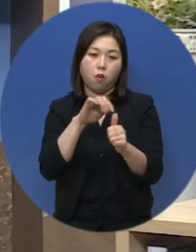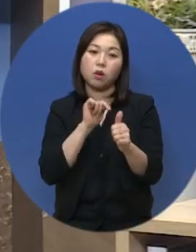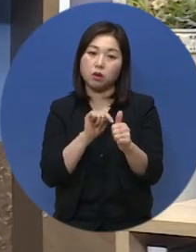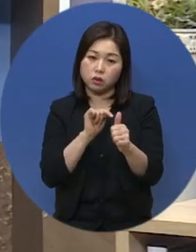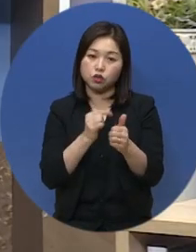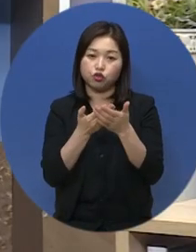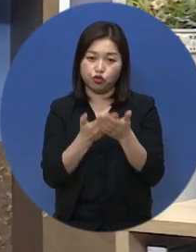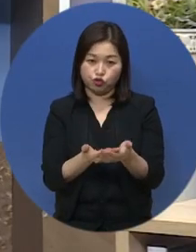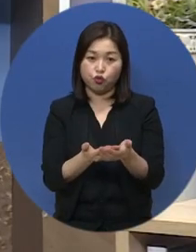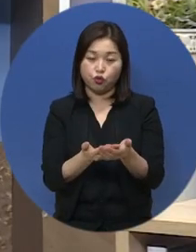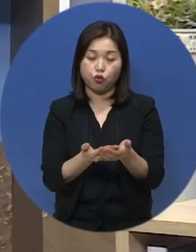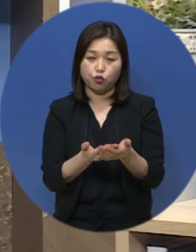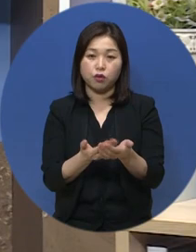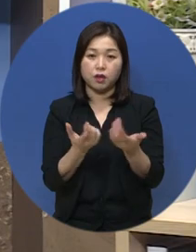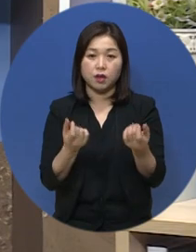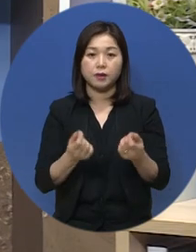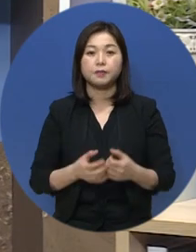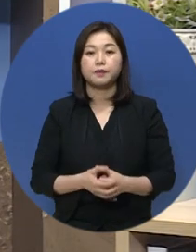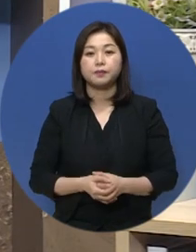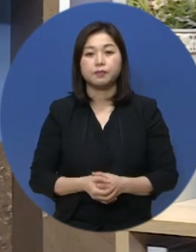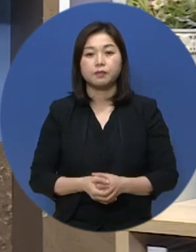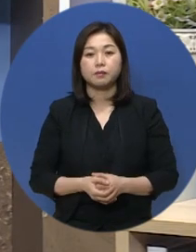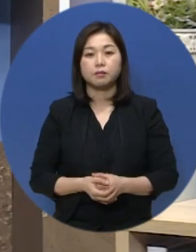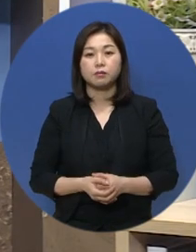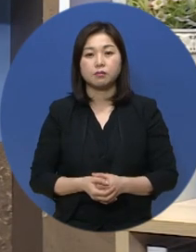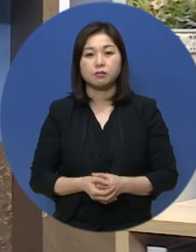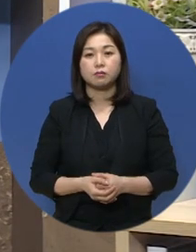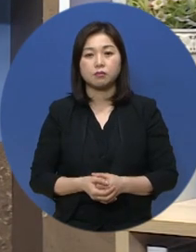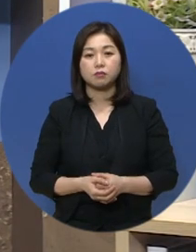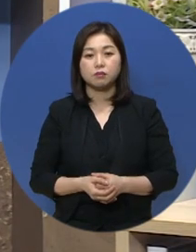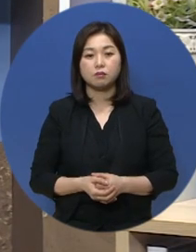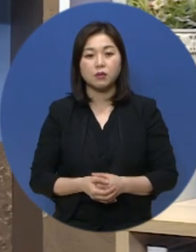더욱더 중요해진 것 같은데요. 네네. 그렇다면